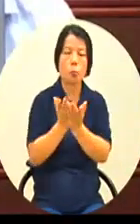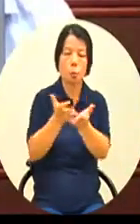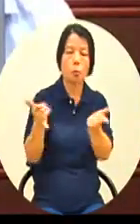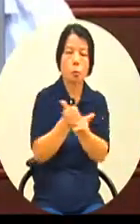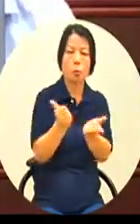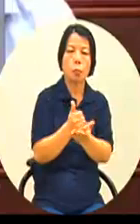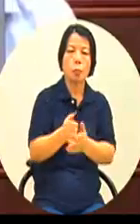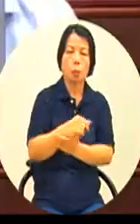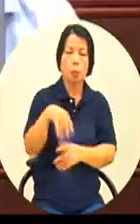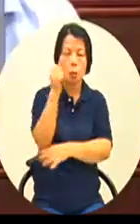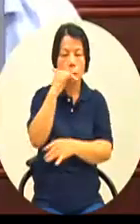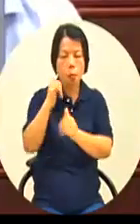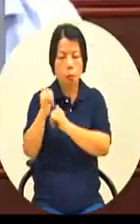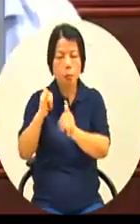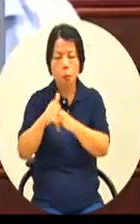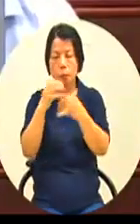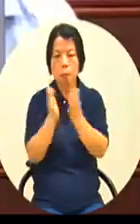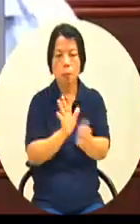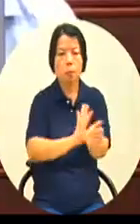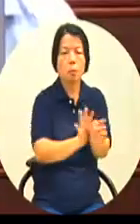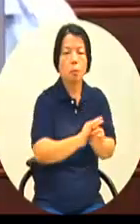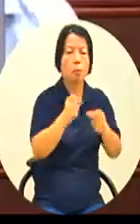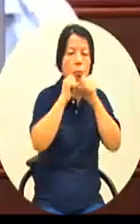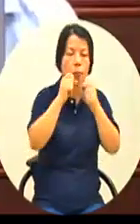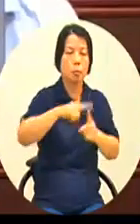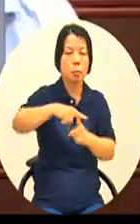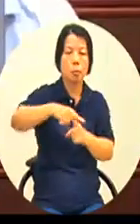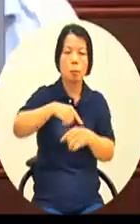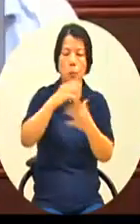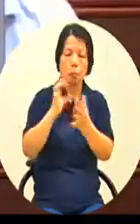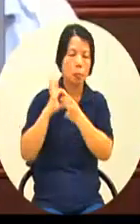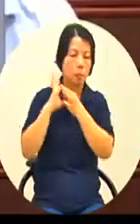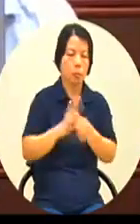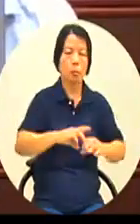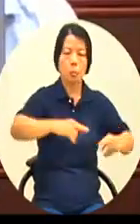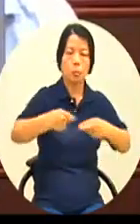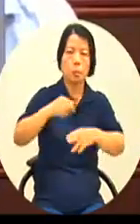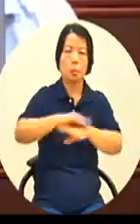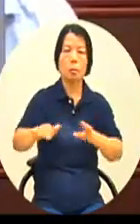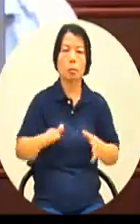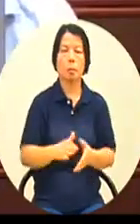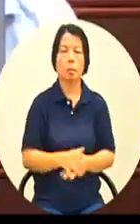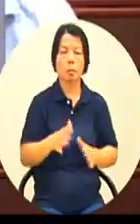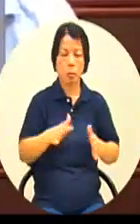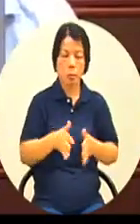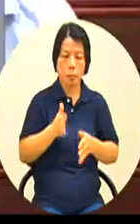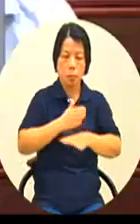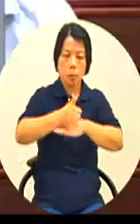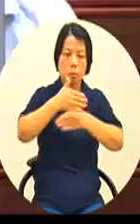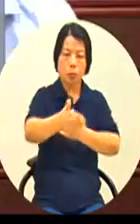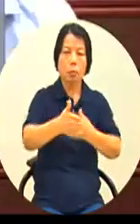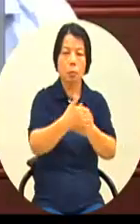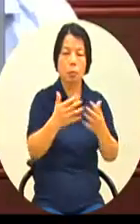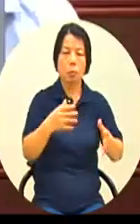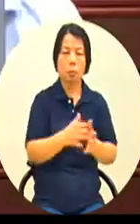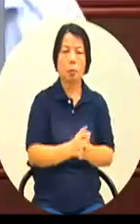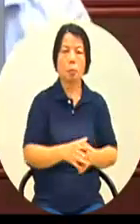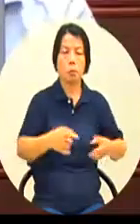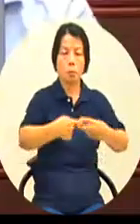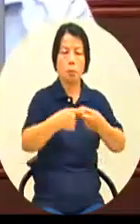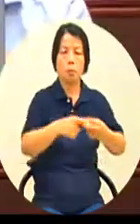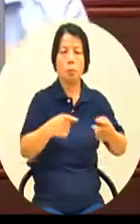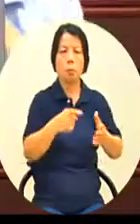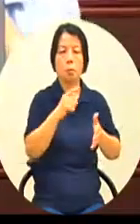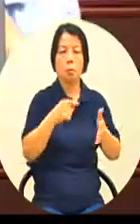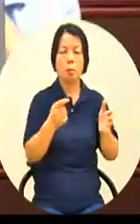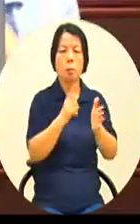或是观光客的服务品质，都是我们持续改善的重点哈。那也感谢这一过程里面，检疫员、那个李议员跟检疫